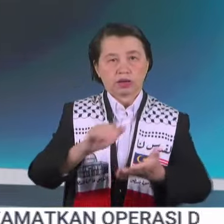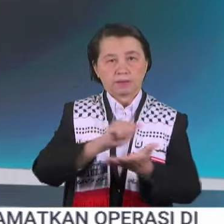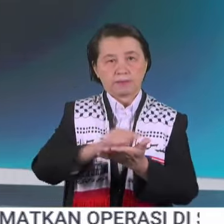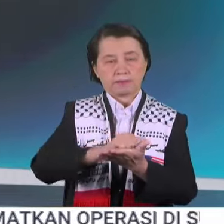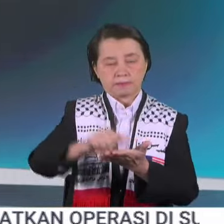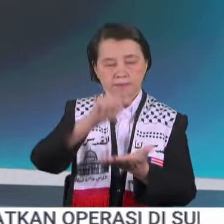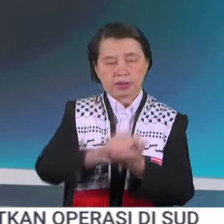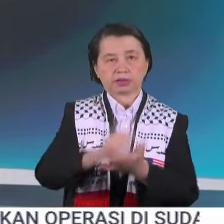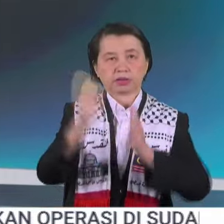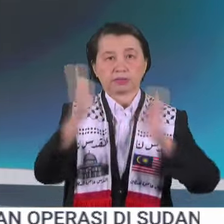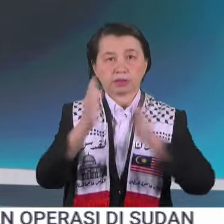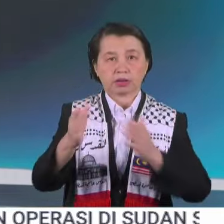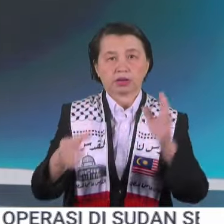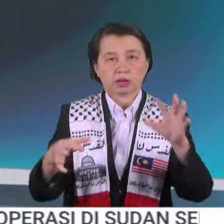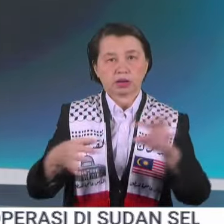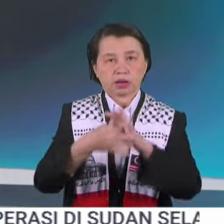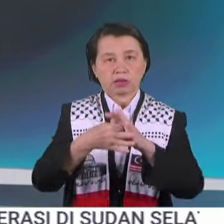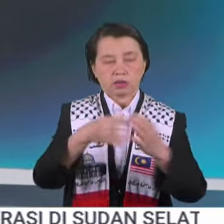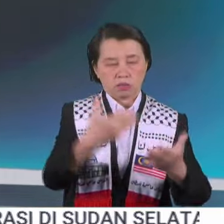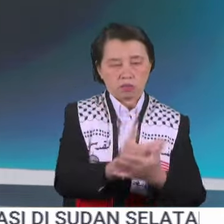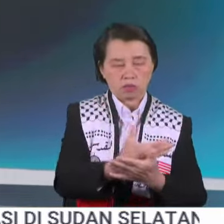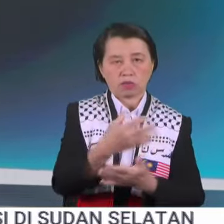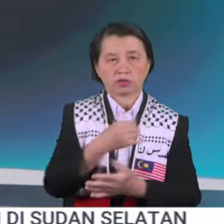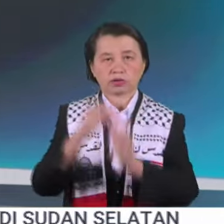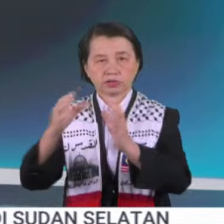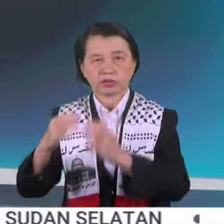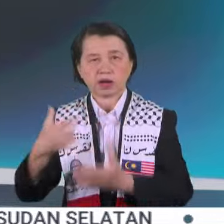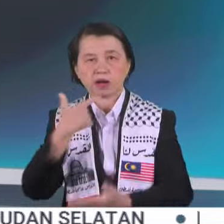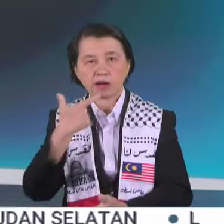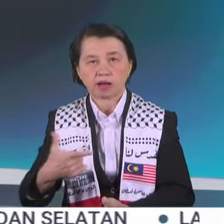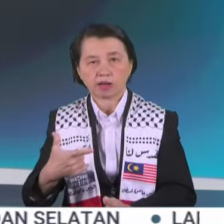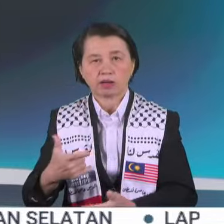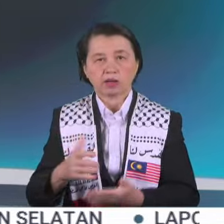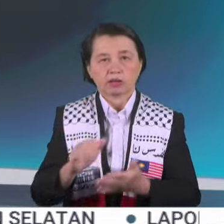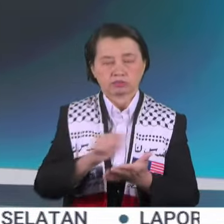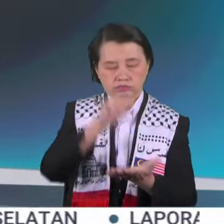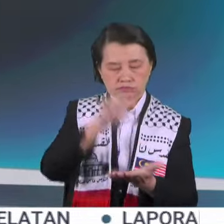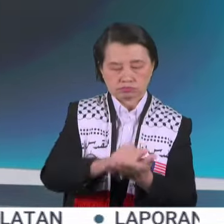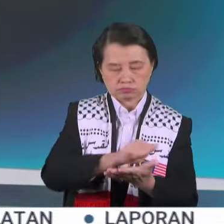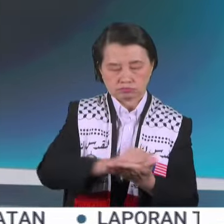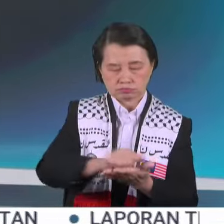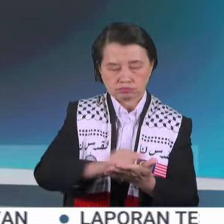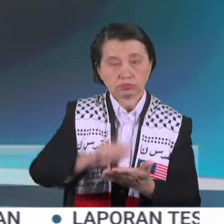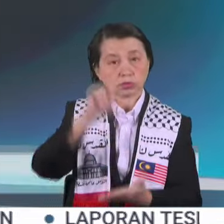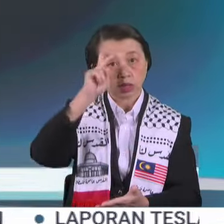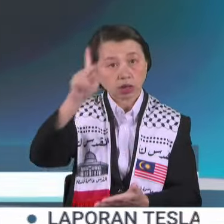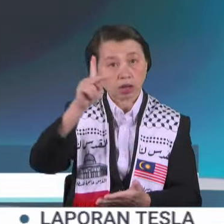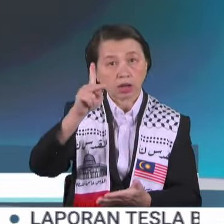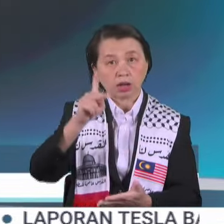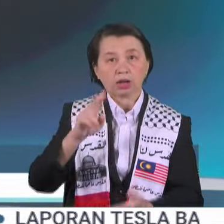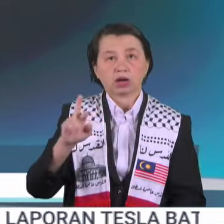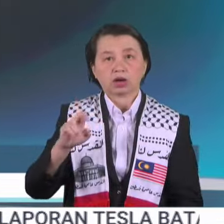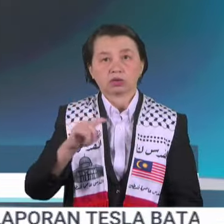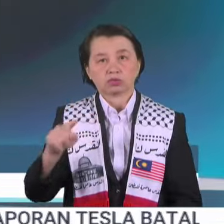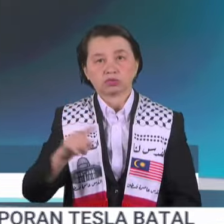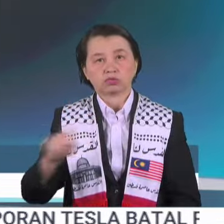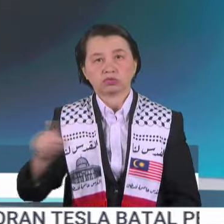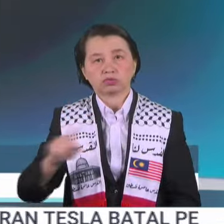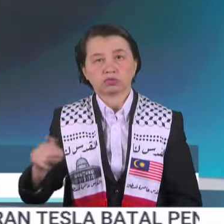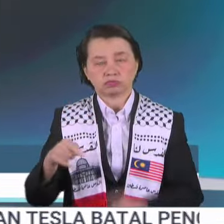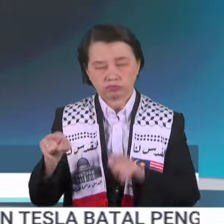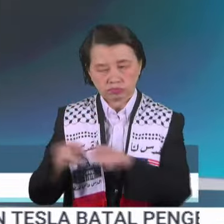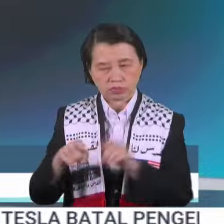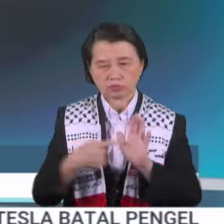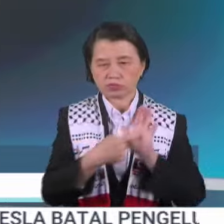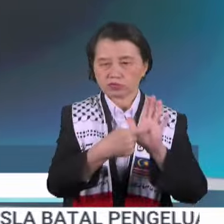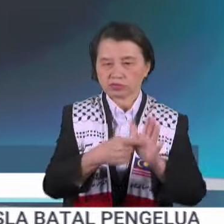Malaysia yang menggabungkan teknik fashion moden dan tradisional. Menerusi jenama batik yang berpengkalan di Kelantan, Rus Gahara tidak ketinggalan